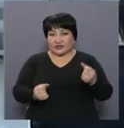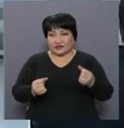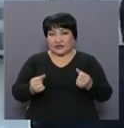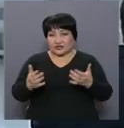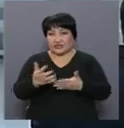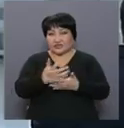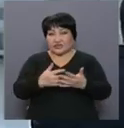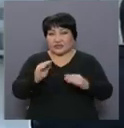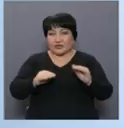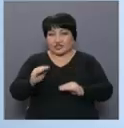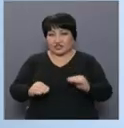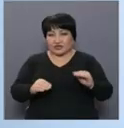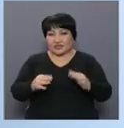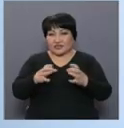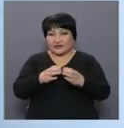қабылданады.